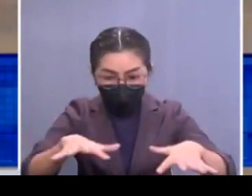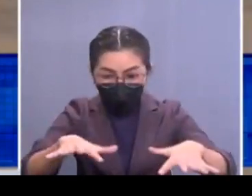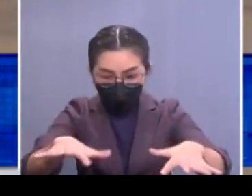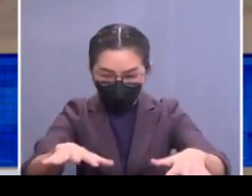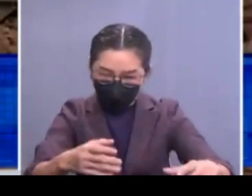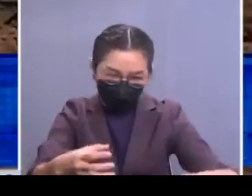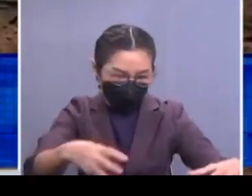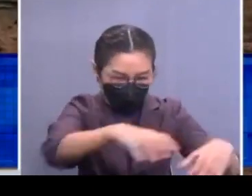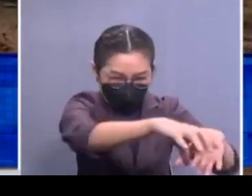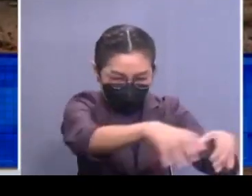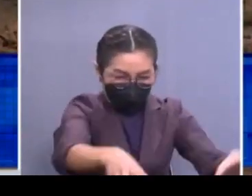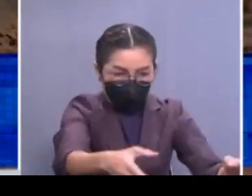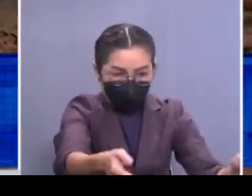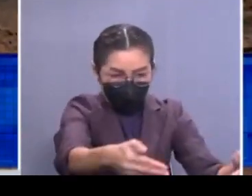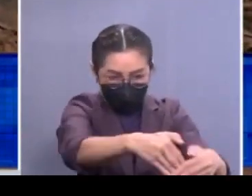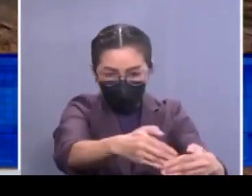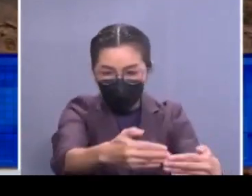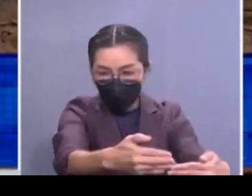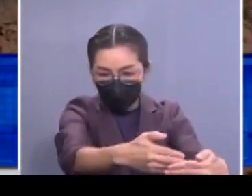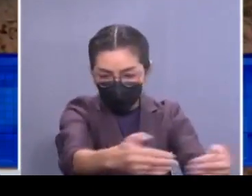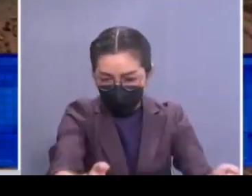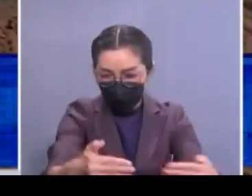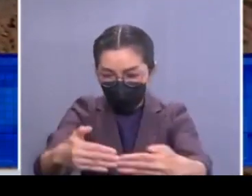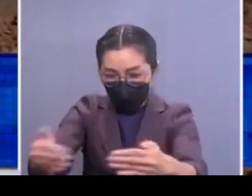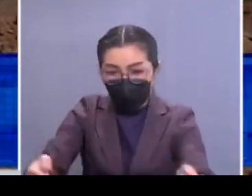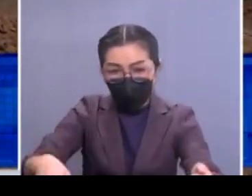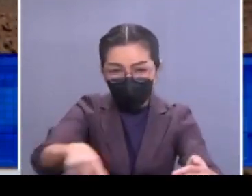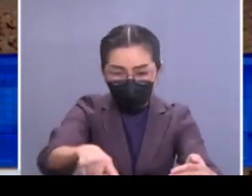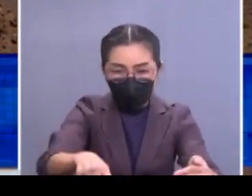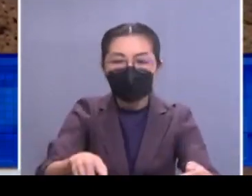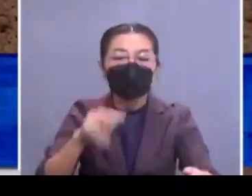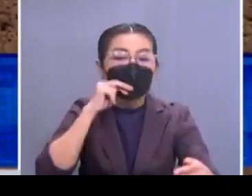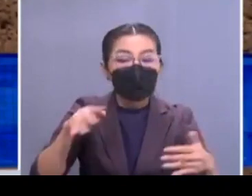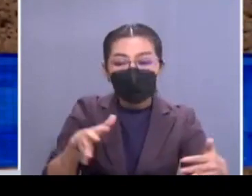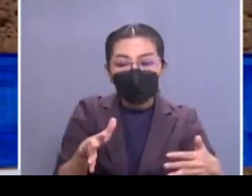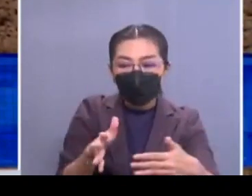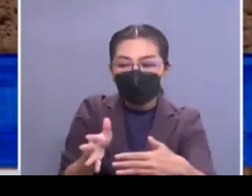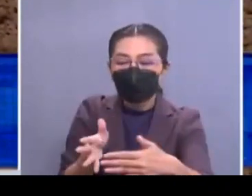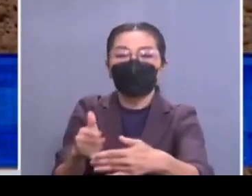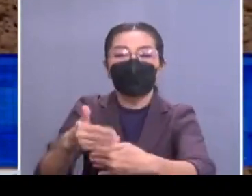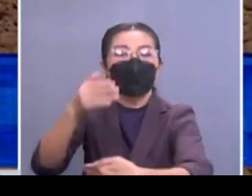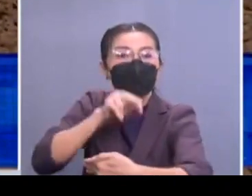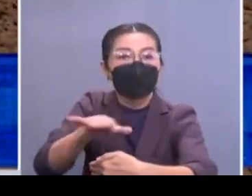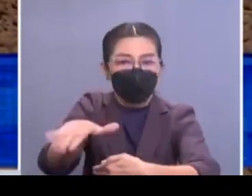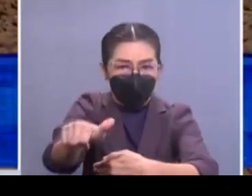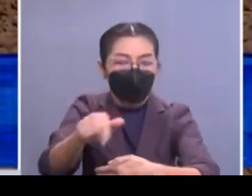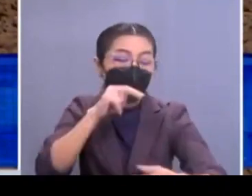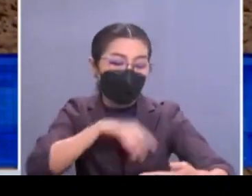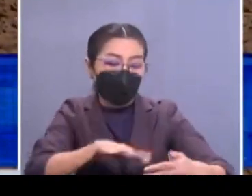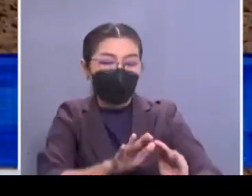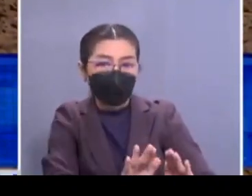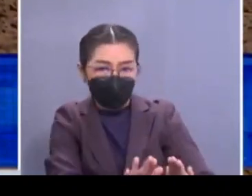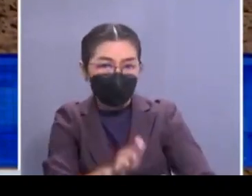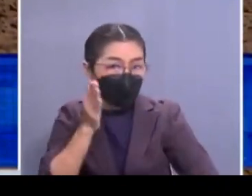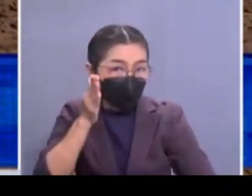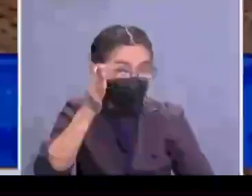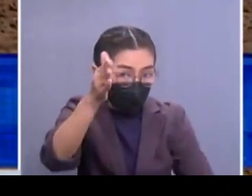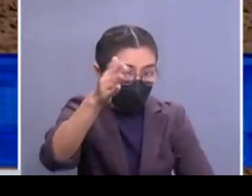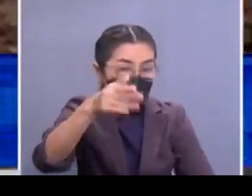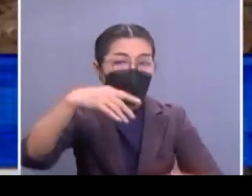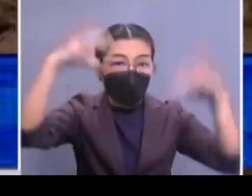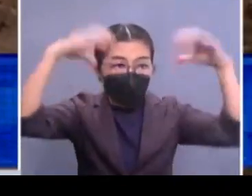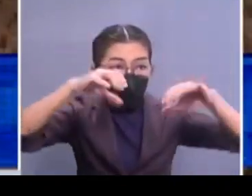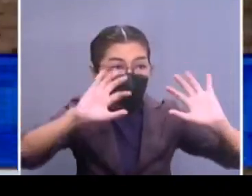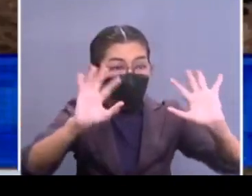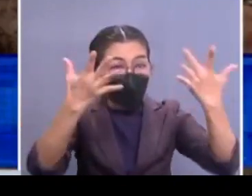บังคับน้ำหรือว่าประตูระบายน้ำได้แล้วก็เชื่อว่าจะสามารถมีน้ำกักเก็บไว้ให้ชาวบ้านในพื้นที่ใช้ในหน้าแล้ง